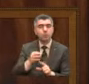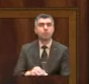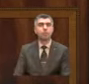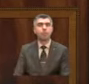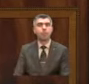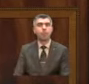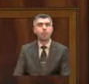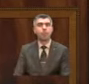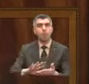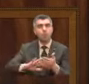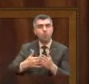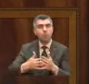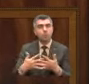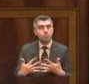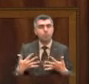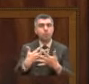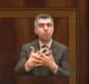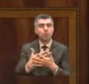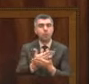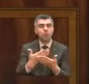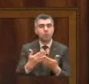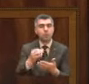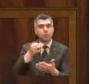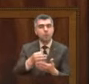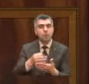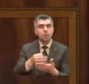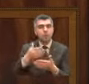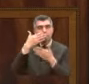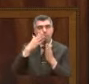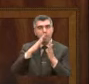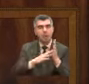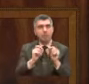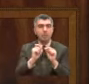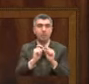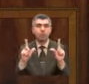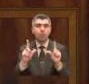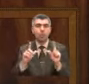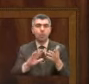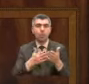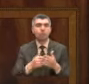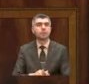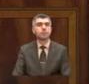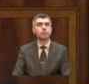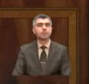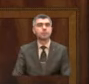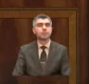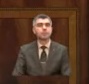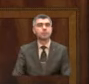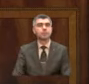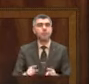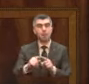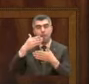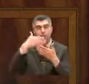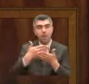أجمعت على كونها أضحت مرجعاً دولياً ونموذجاً يحتذى به. وتتوخى بلادنا من